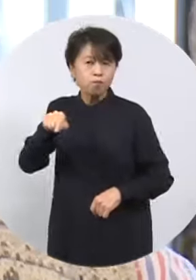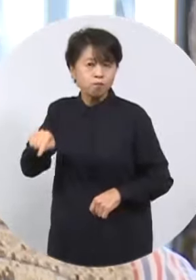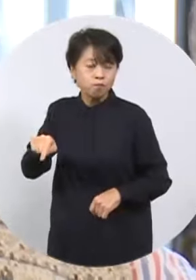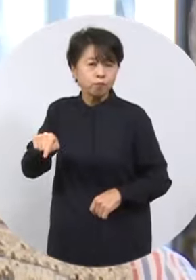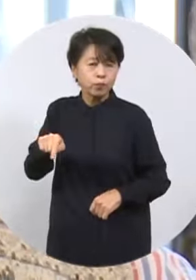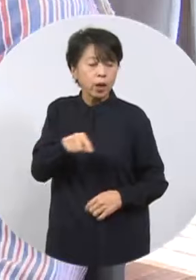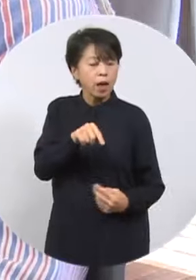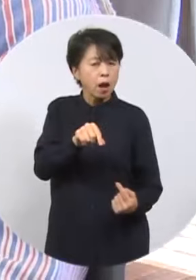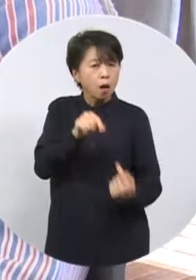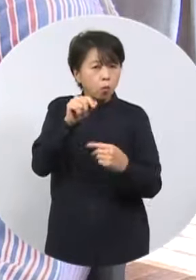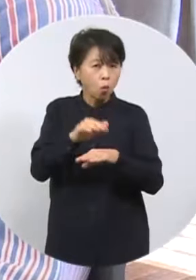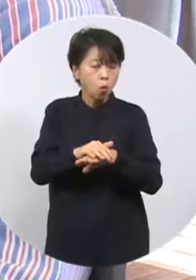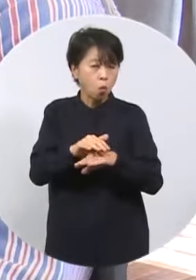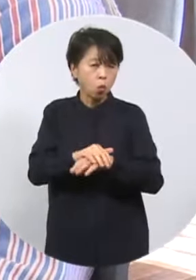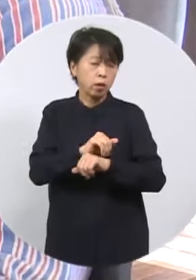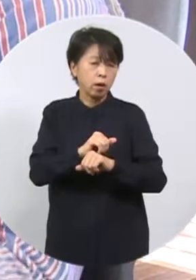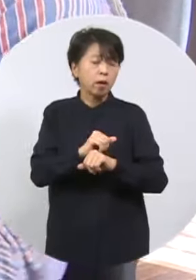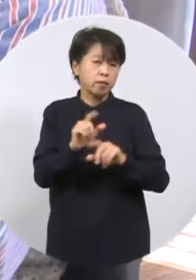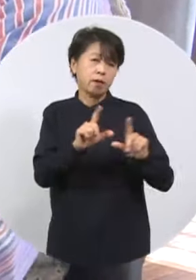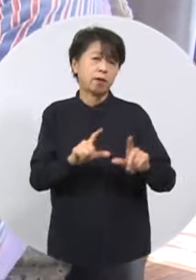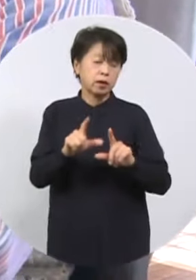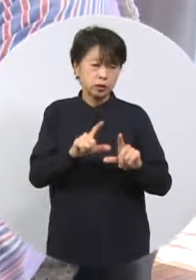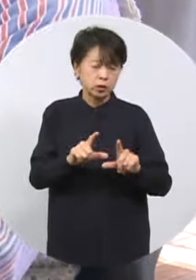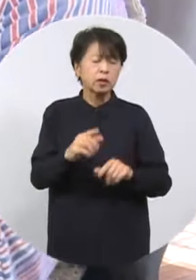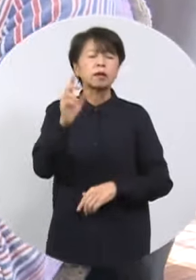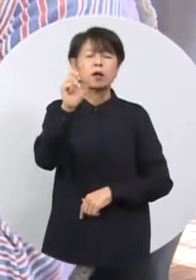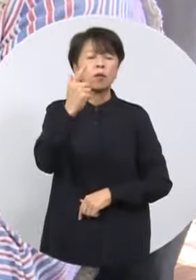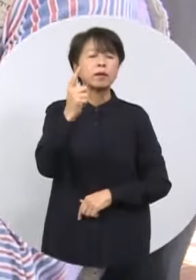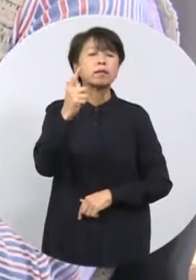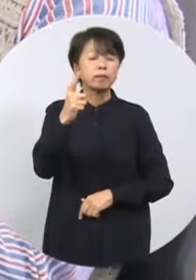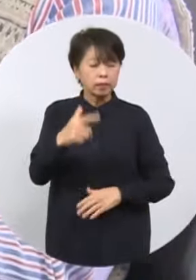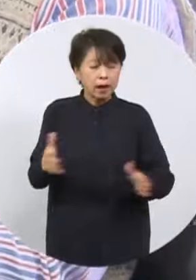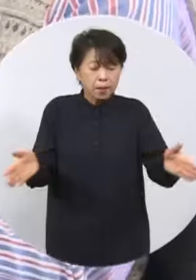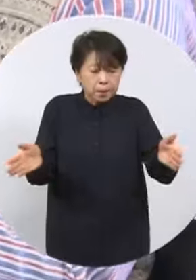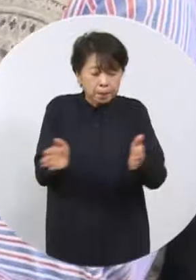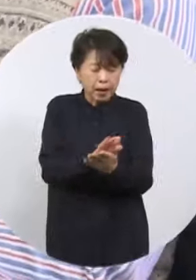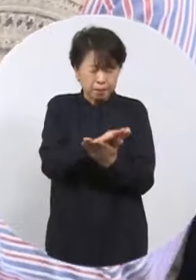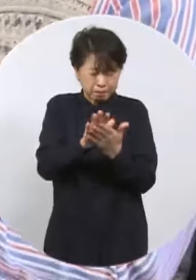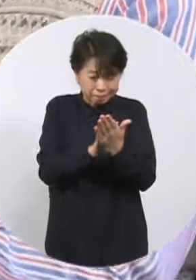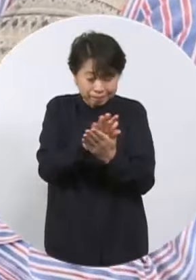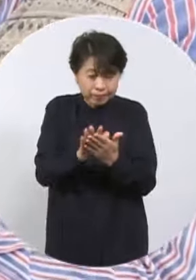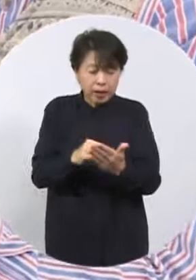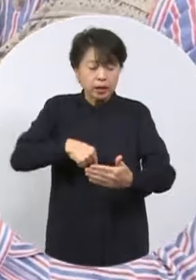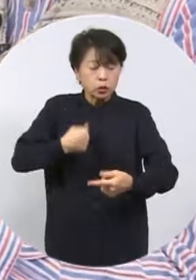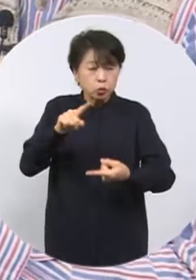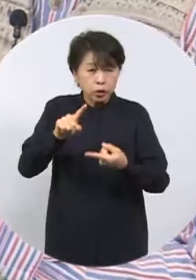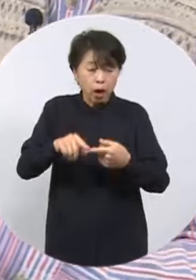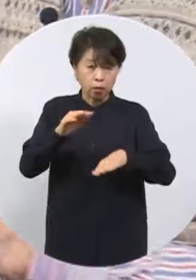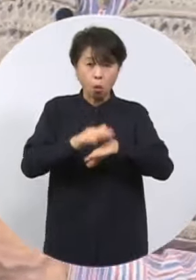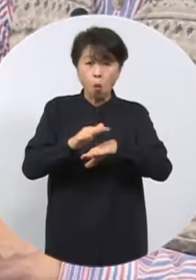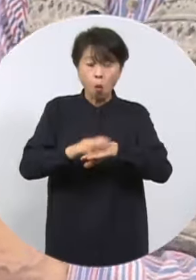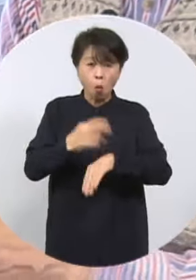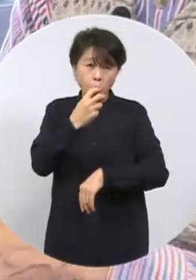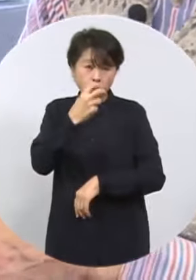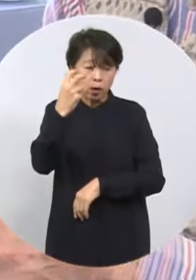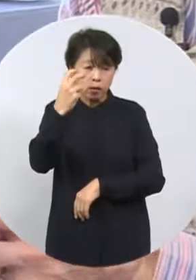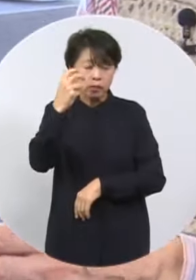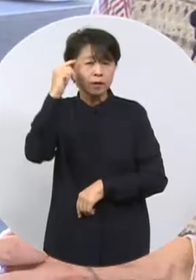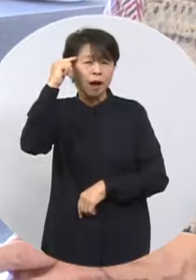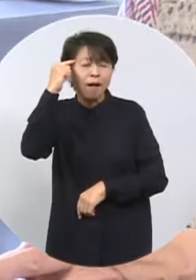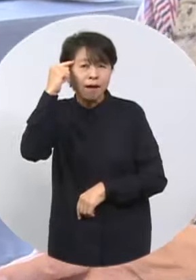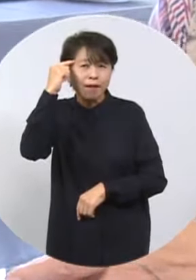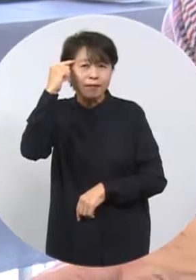方してる。そうじゃなくて、 A も B も C もごっちゃごちゃにして自分で噛み砕いて答えを出す、そういうことをぜ